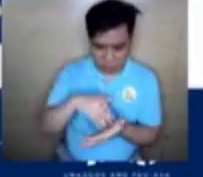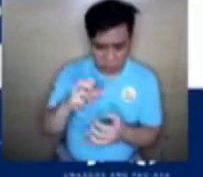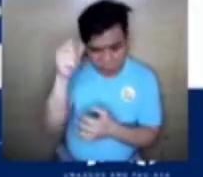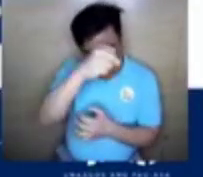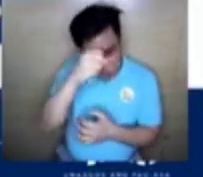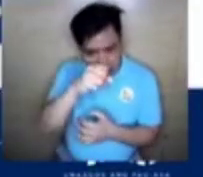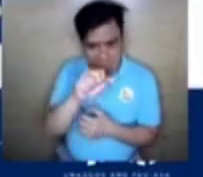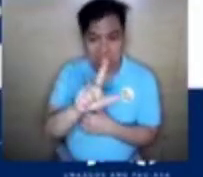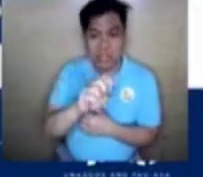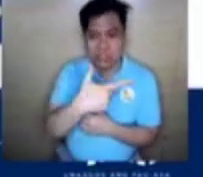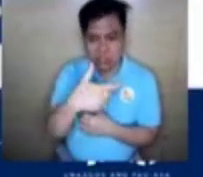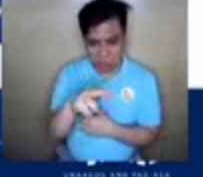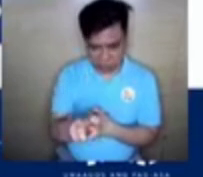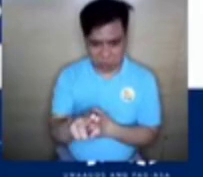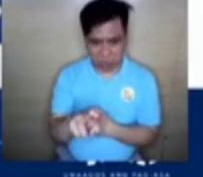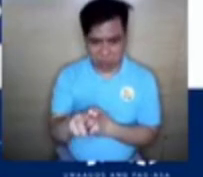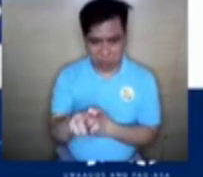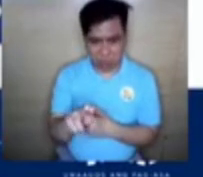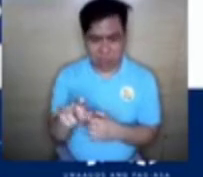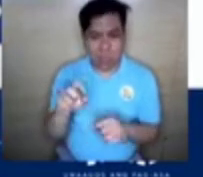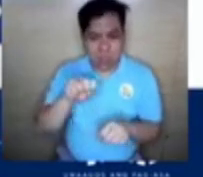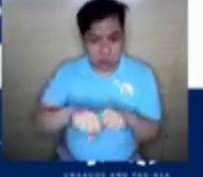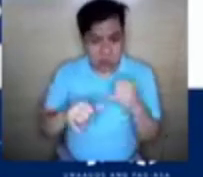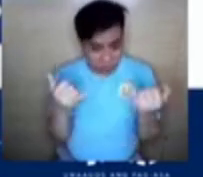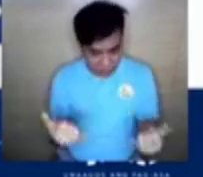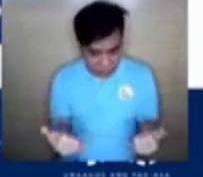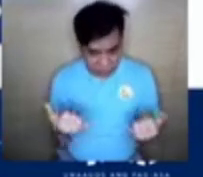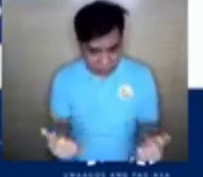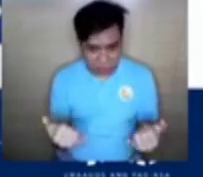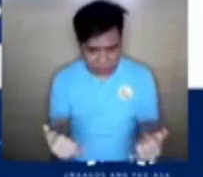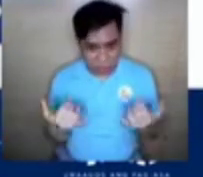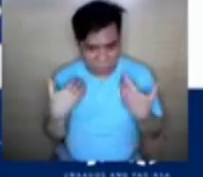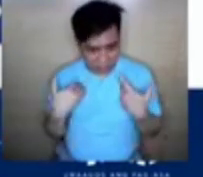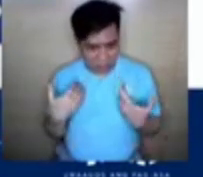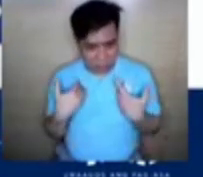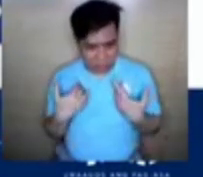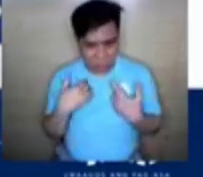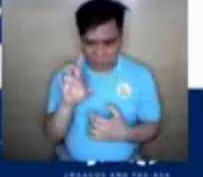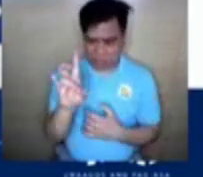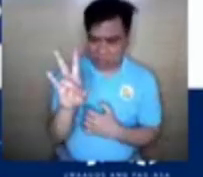ating LGU. Sa kasalukuyang school year ay meron na tayong